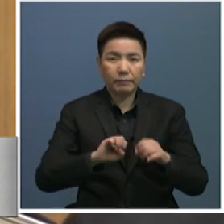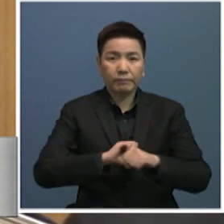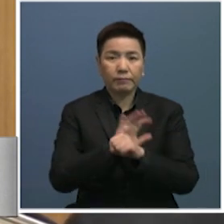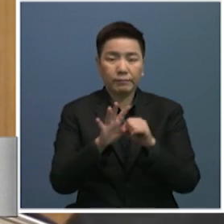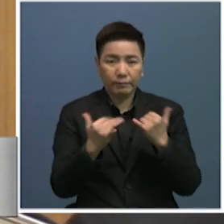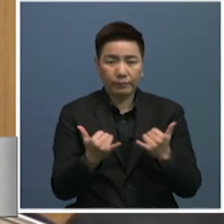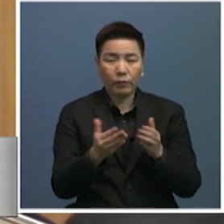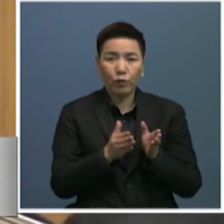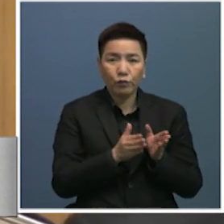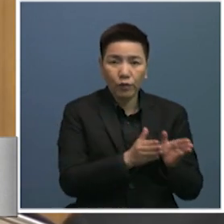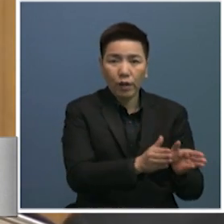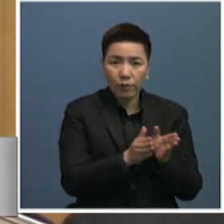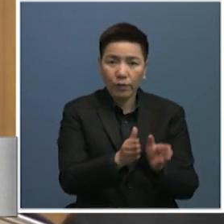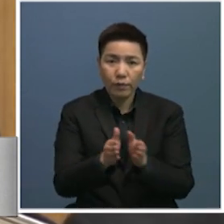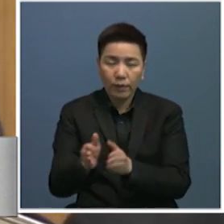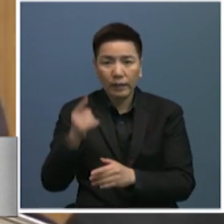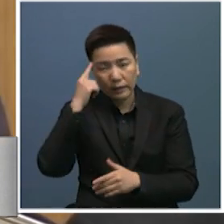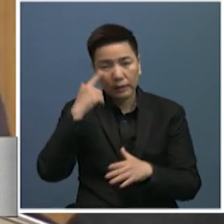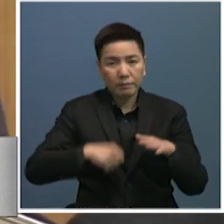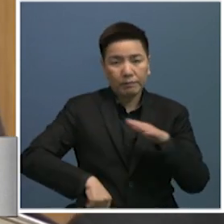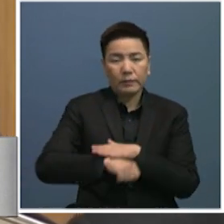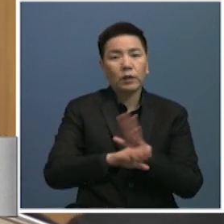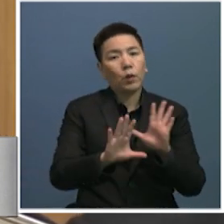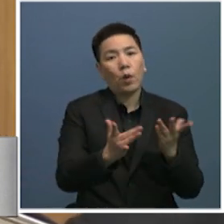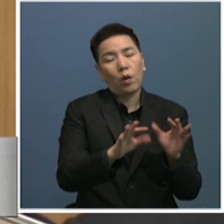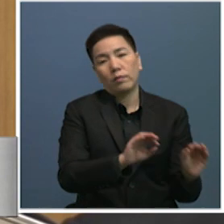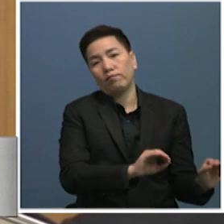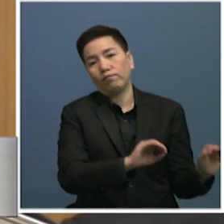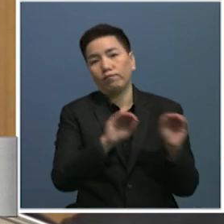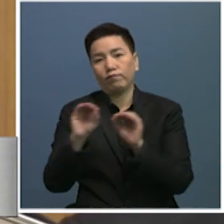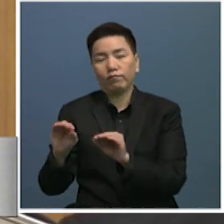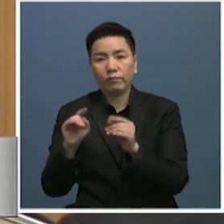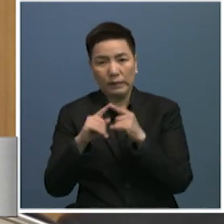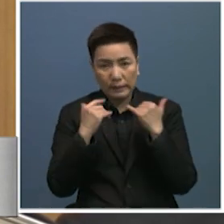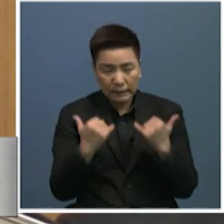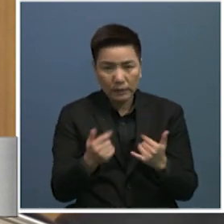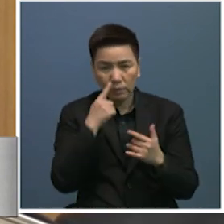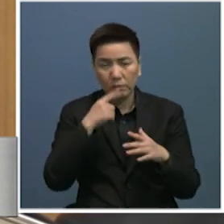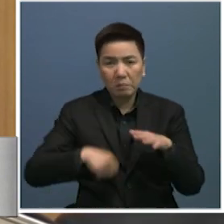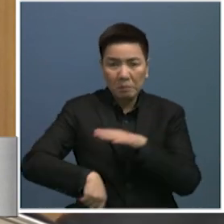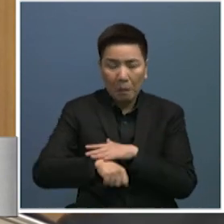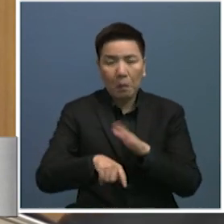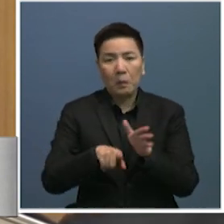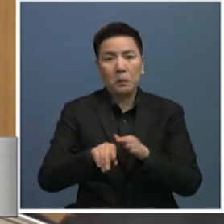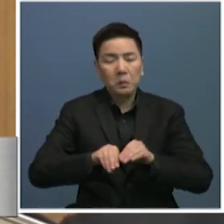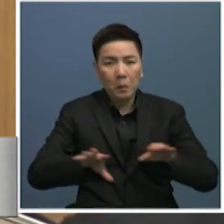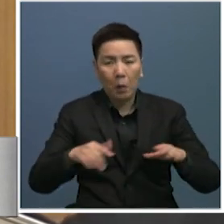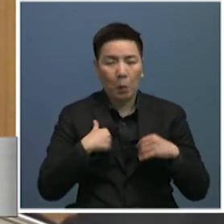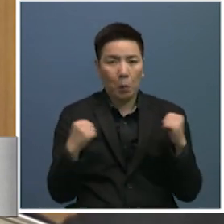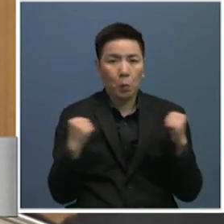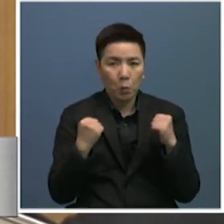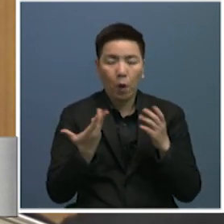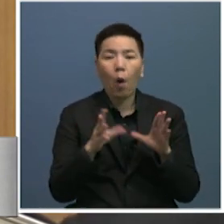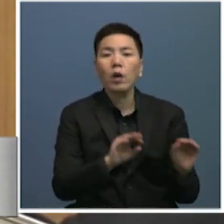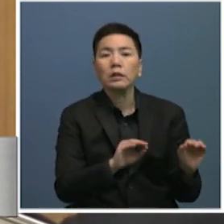19ทุกฝ่ายที่เกี่ยวข้องที่เห็นตรงกันว่าขอเลื่อนการแข่งขันไปก่อนหาเพราะการแข่งขันครั้งนี้อาจจะส่งผลต่อการพยาบาทของโค